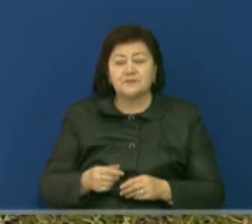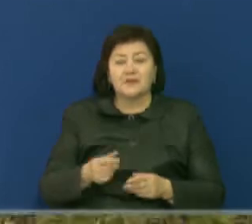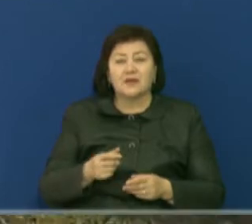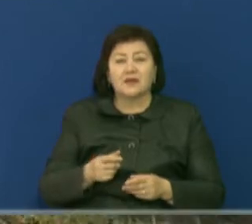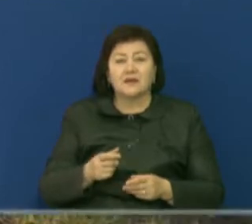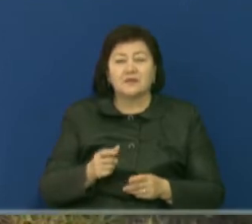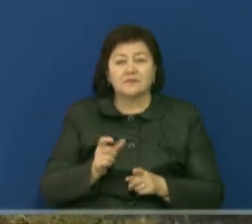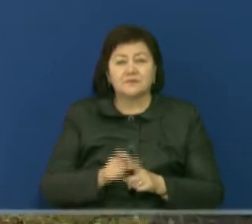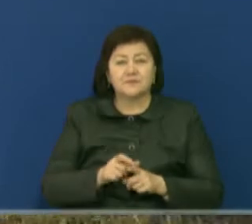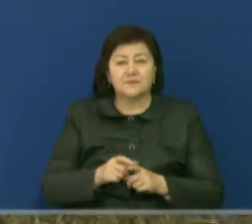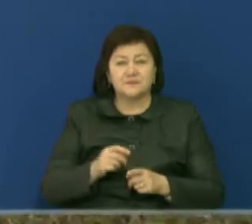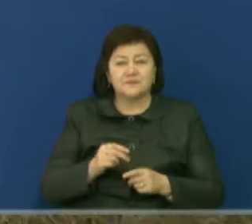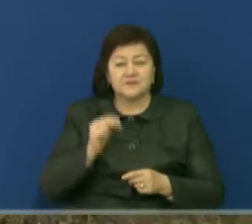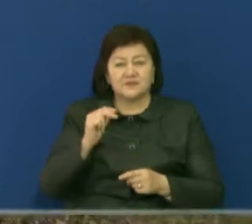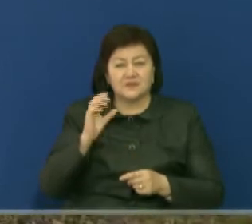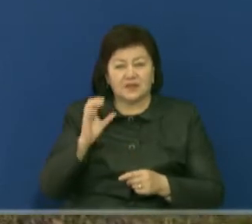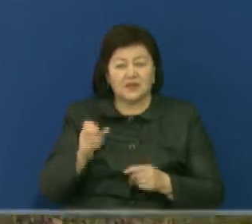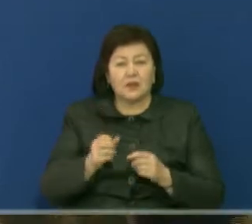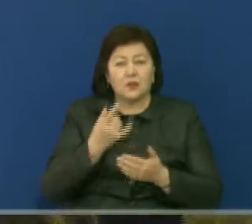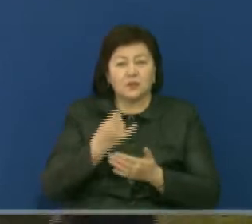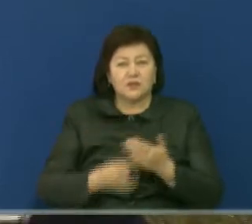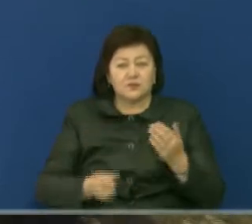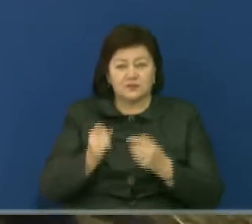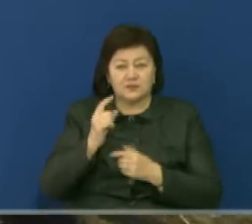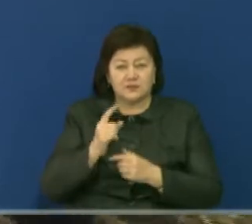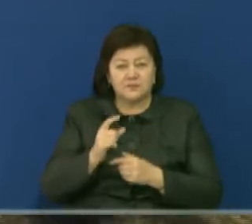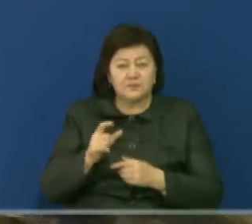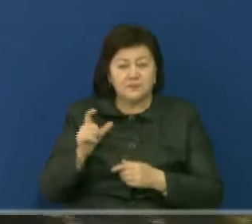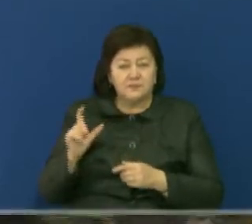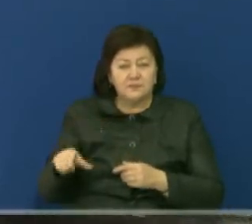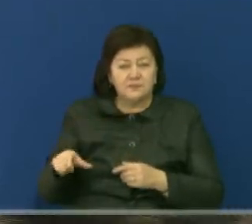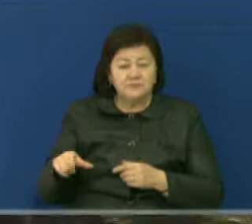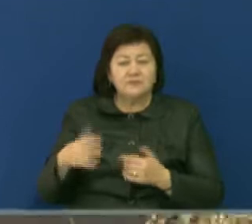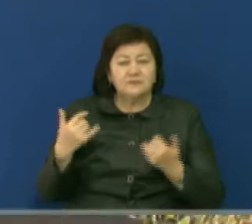чрезвычайным ситуациям, в прошлом году утонуло 11 человек, в том числе один ребенок. В целях